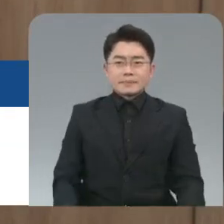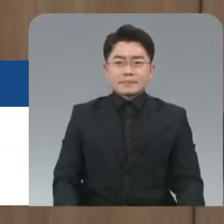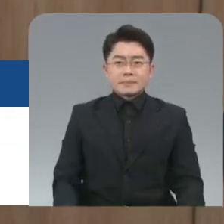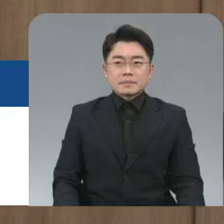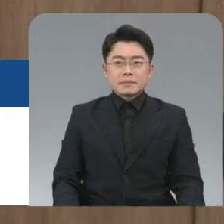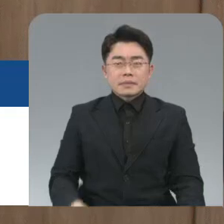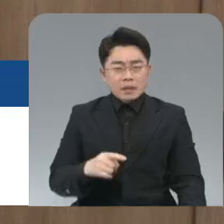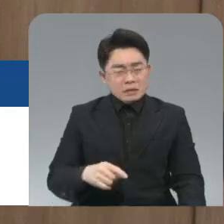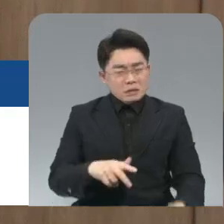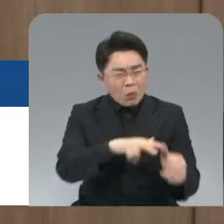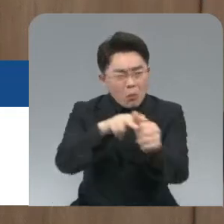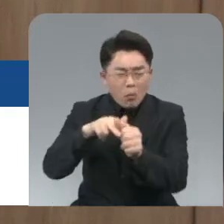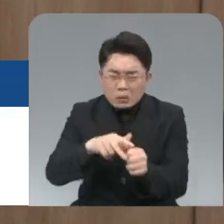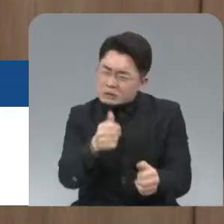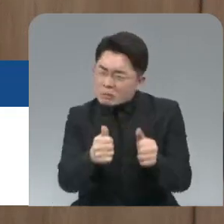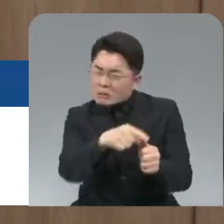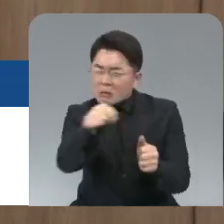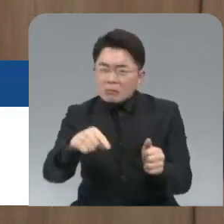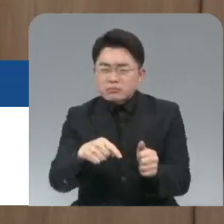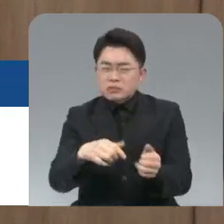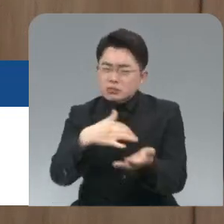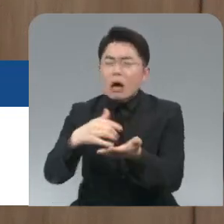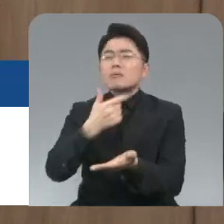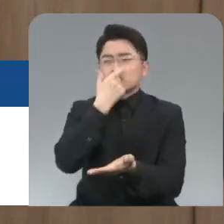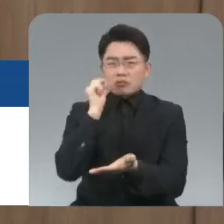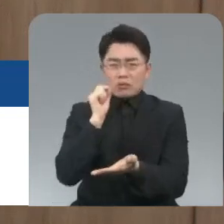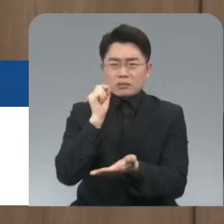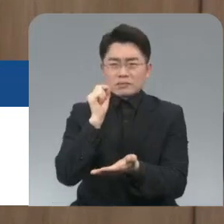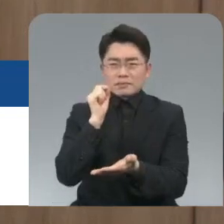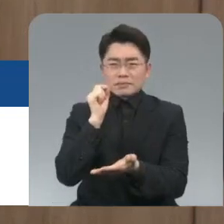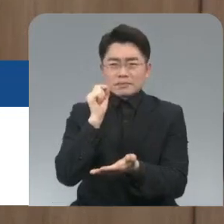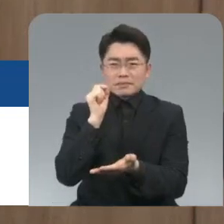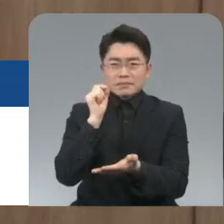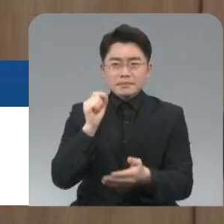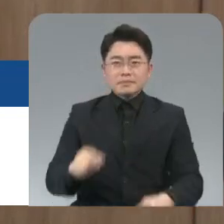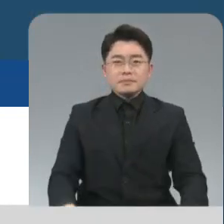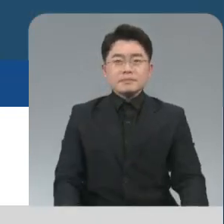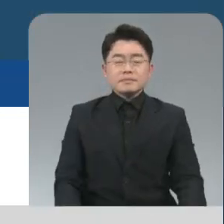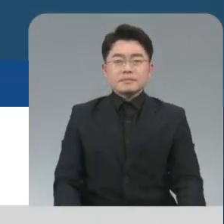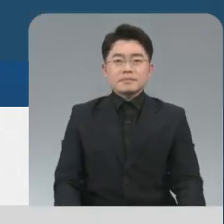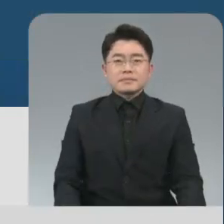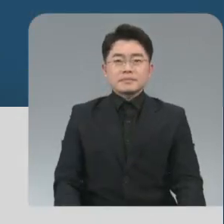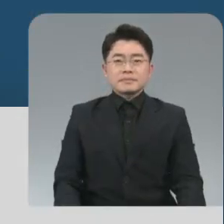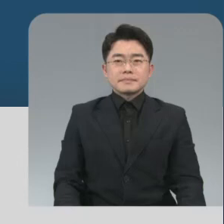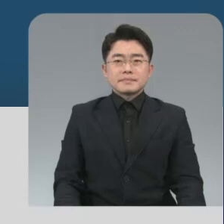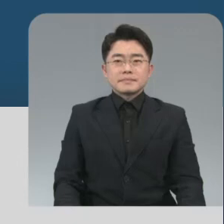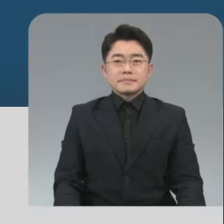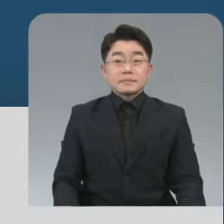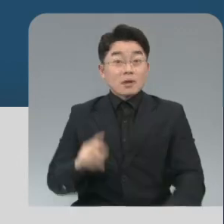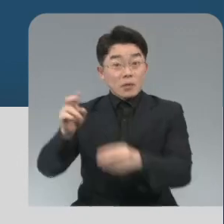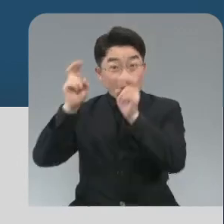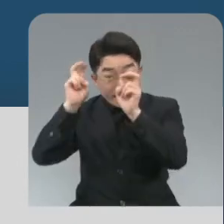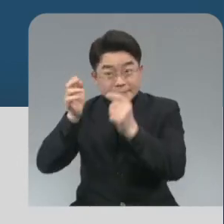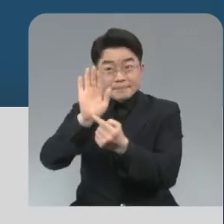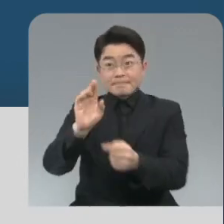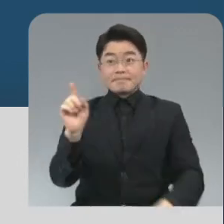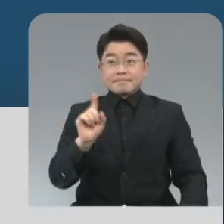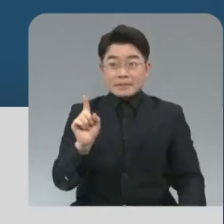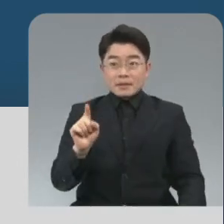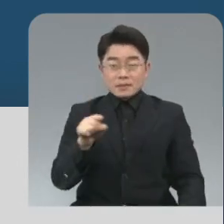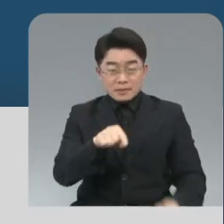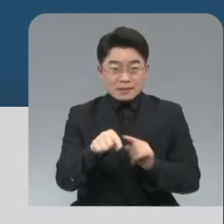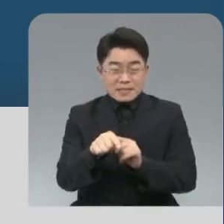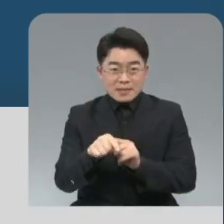가능성이 있다라고 어떤 일반화할 수 있는 그런 데이터가 굉장히 부족하다는 거죠. 또한 한수원은 실제 장치의